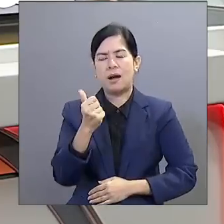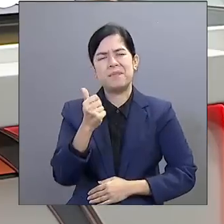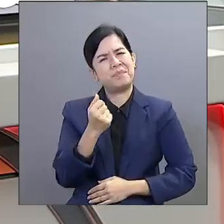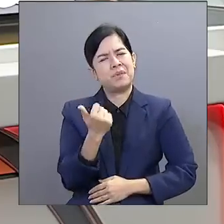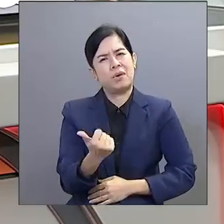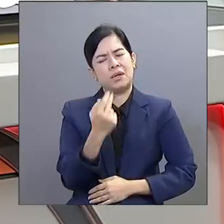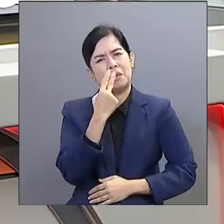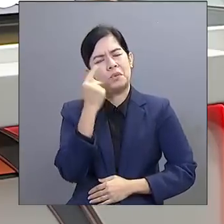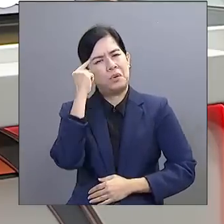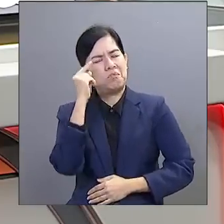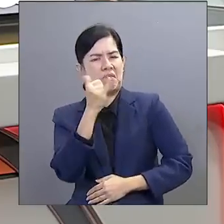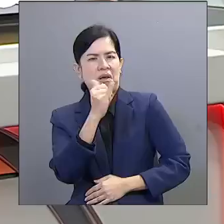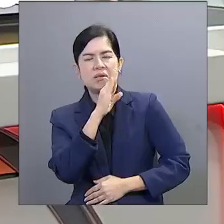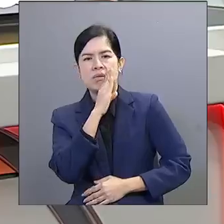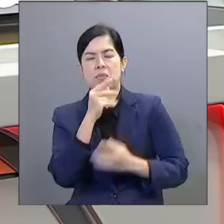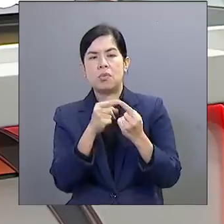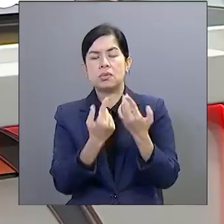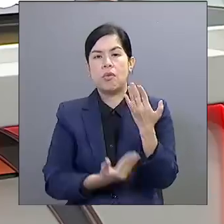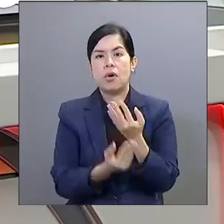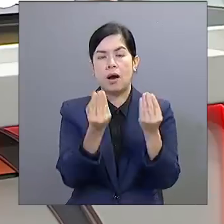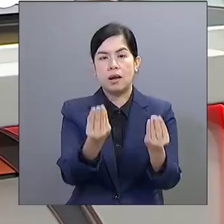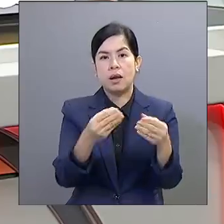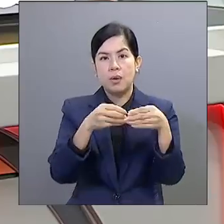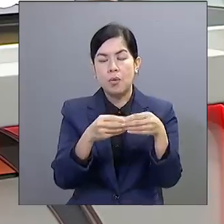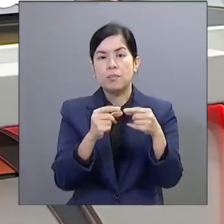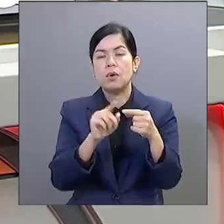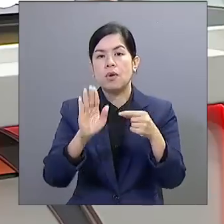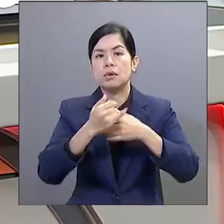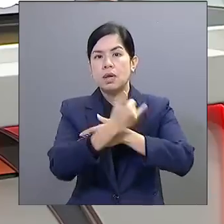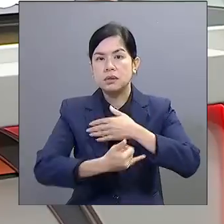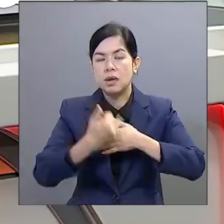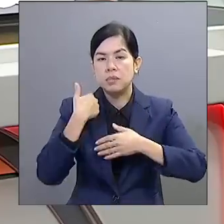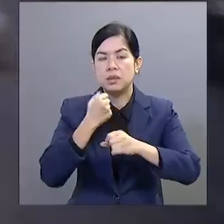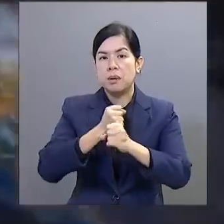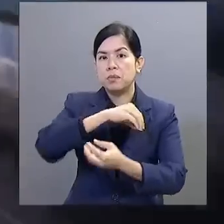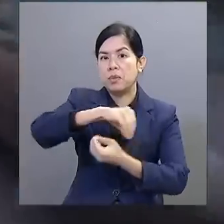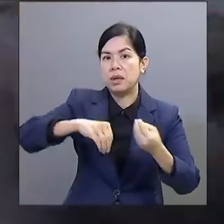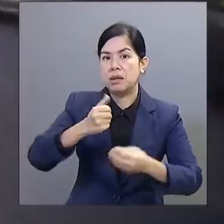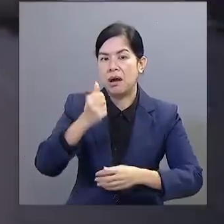เปิดประตูความเสี่ยงเข้ามาซ้ำเติมเศรษฐกิจแทนหรือไม่ค่ะดิฉันนำเอา